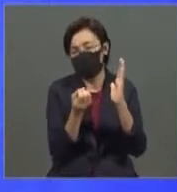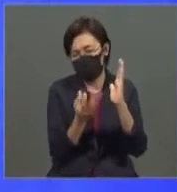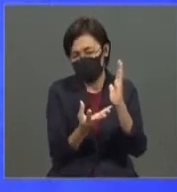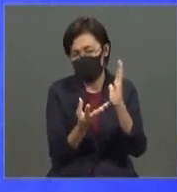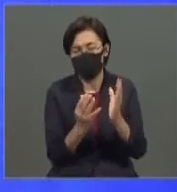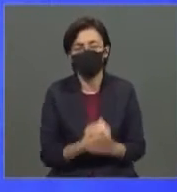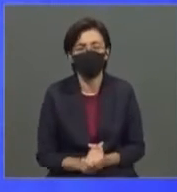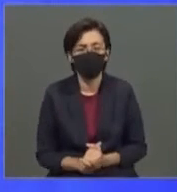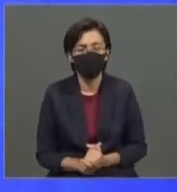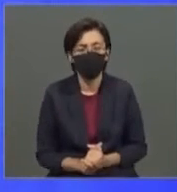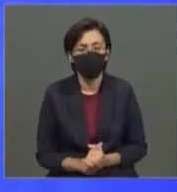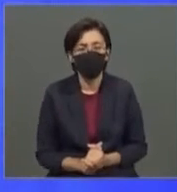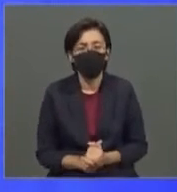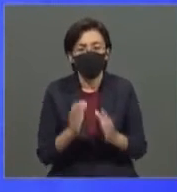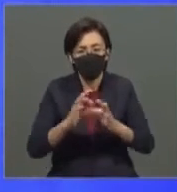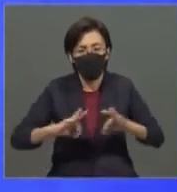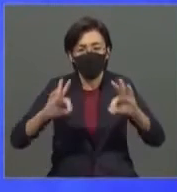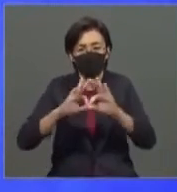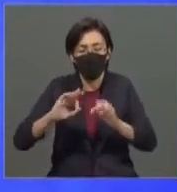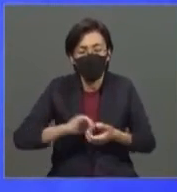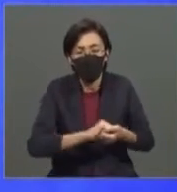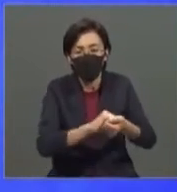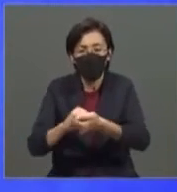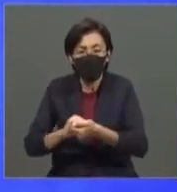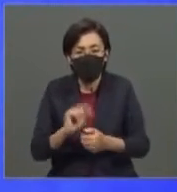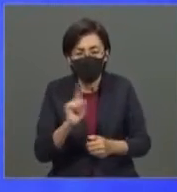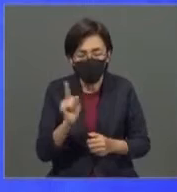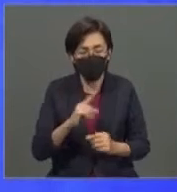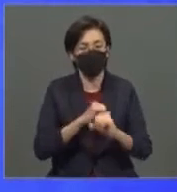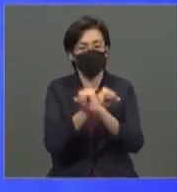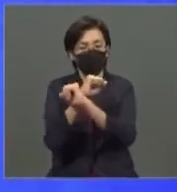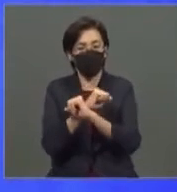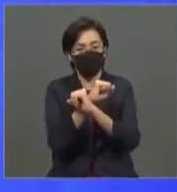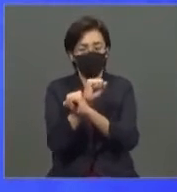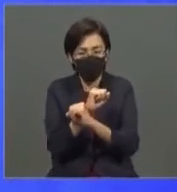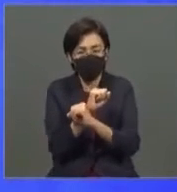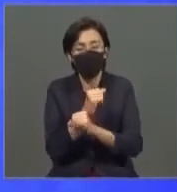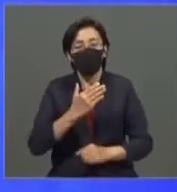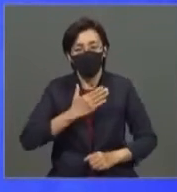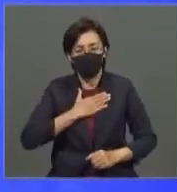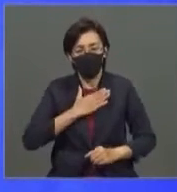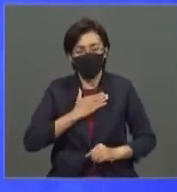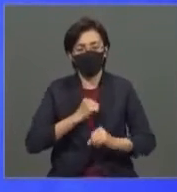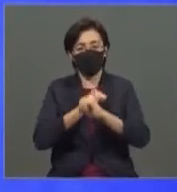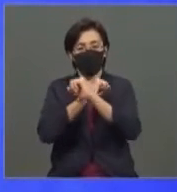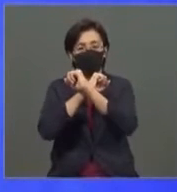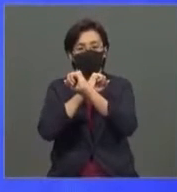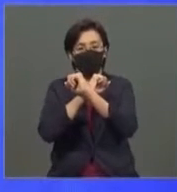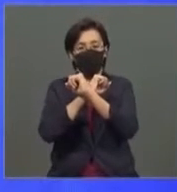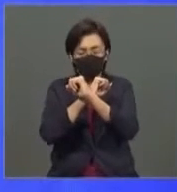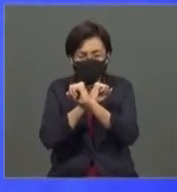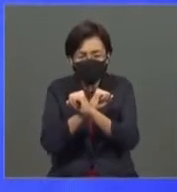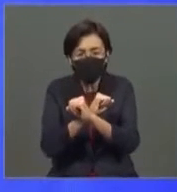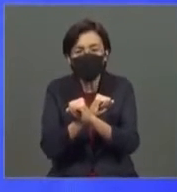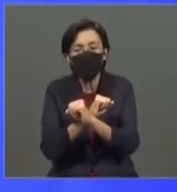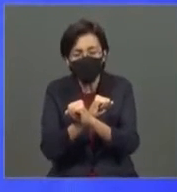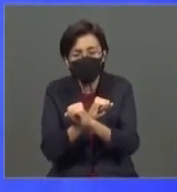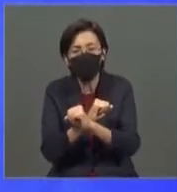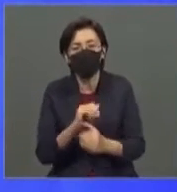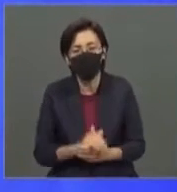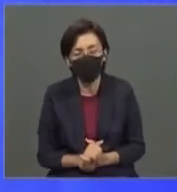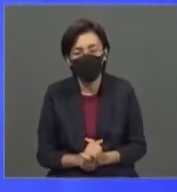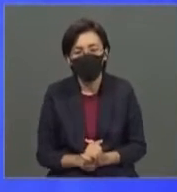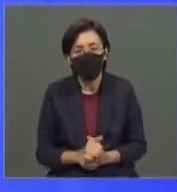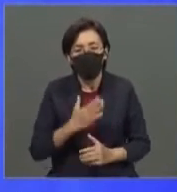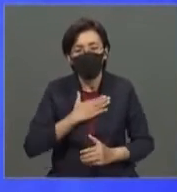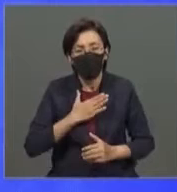ลแต่หนึ่งสิ่งที่เราจะช่วยกันควบคุมได้ก็คือการป้องกันในพื้นที่ของเรานะคะทำยังไงไม่ให้เราเกิดความเสี่ยงในพื้นที่ของเรา